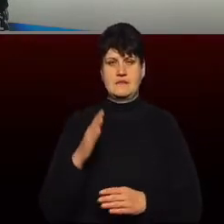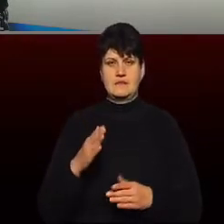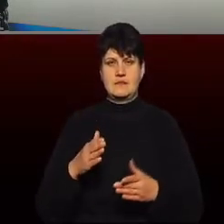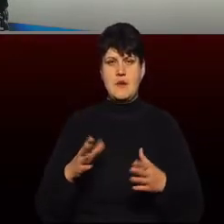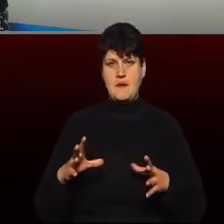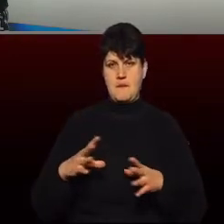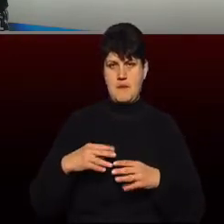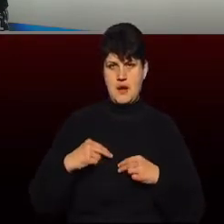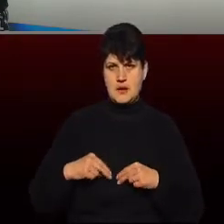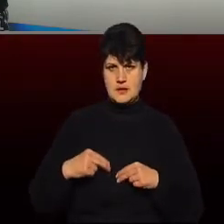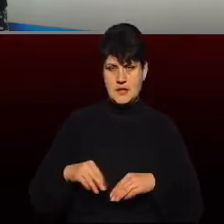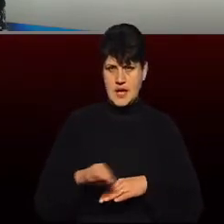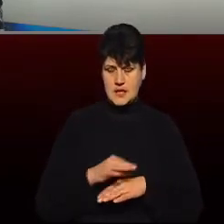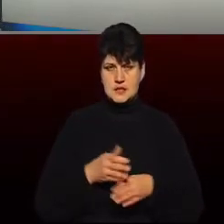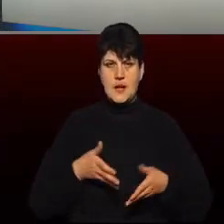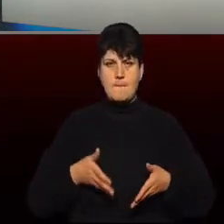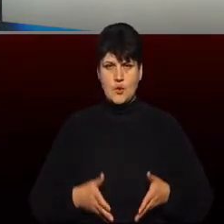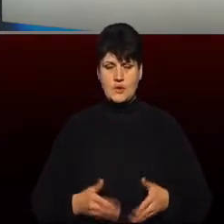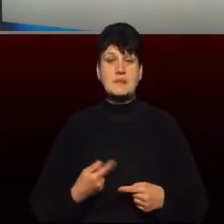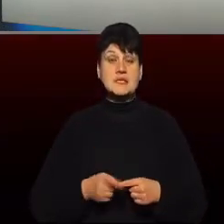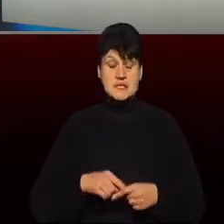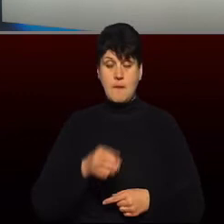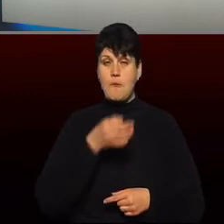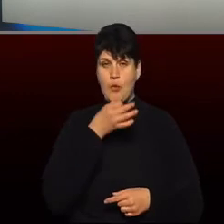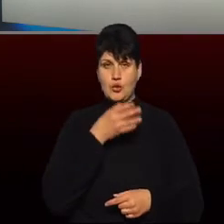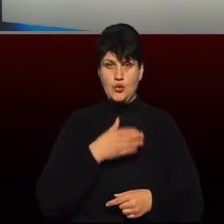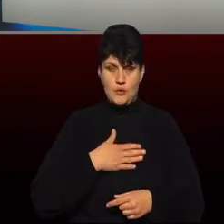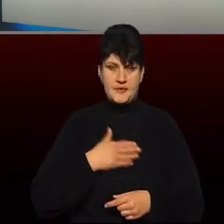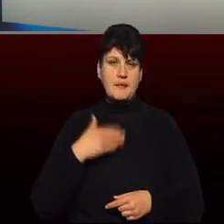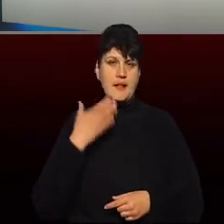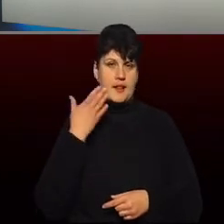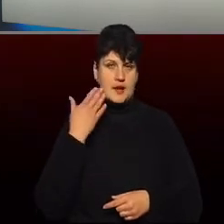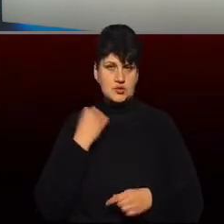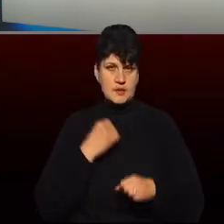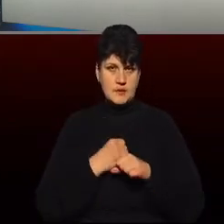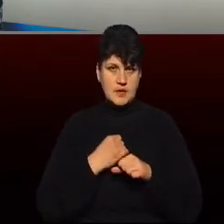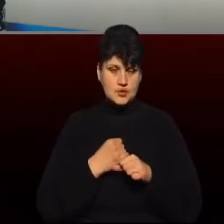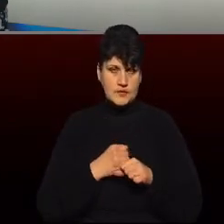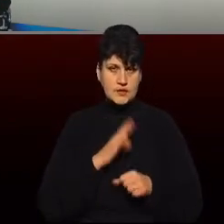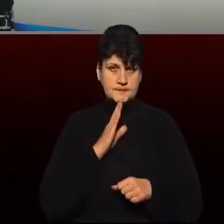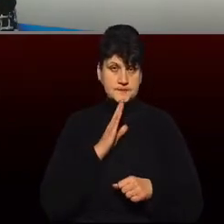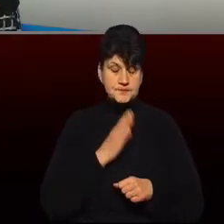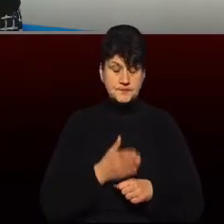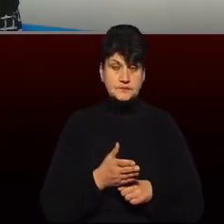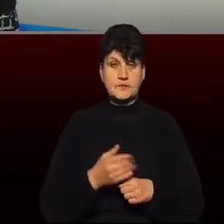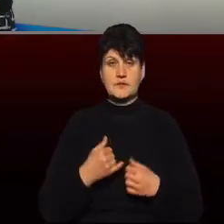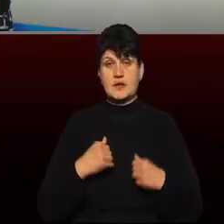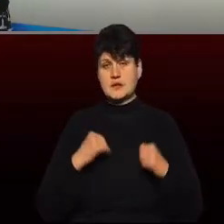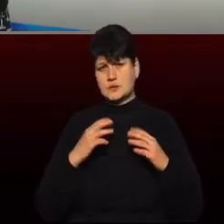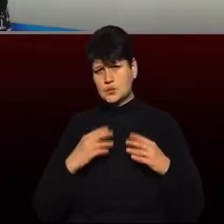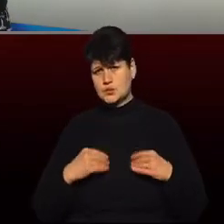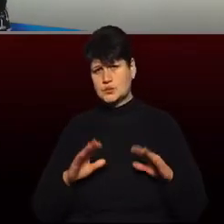це подобається, перш за все, нам легше працювати тоді з роділею, вона себе спокійніше почуває.